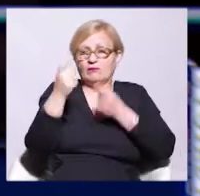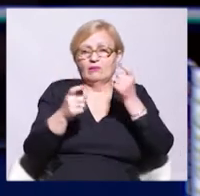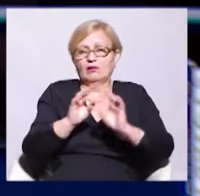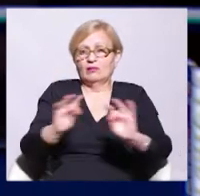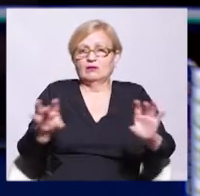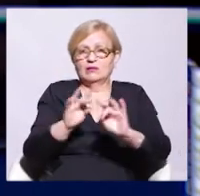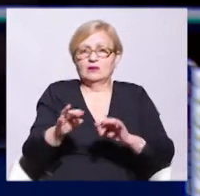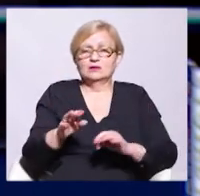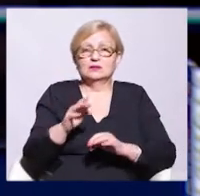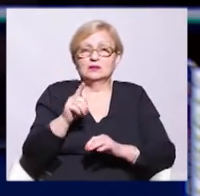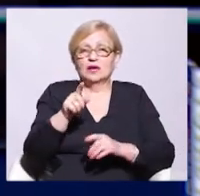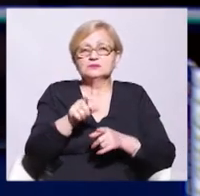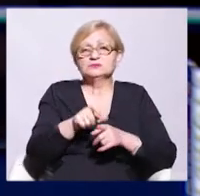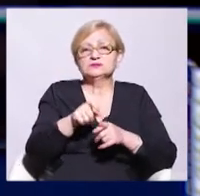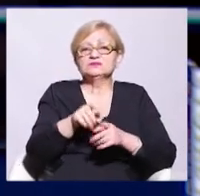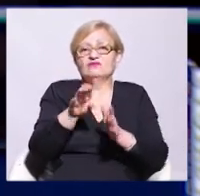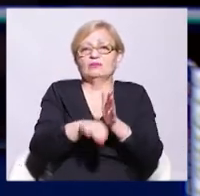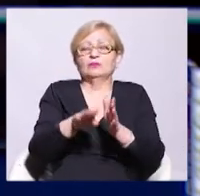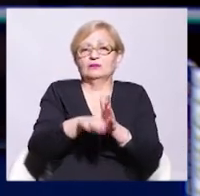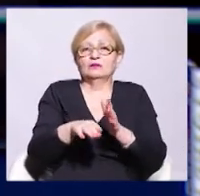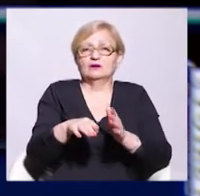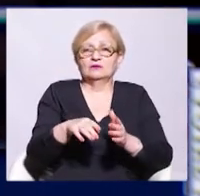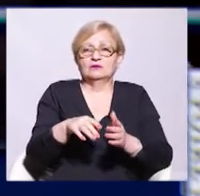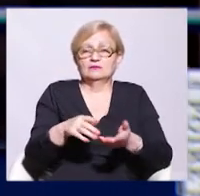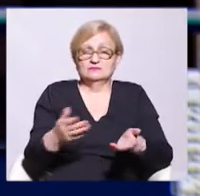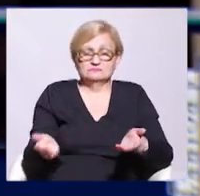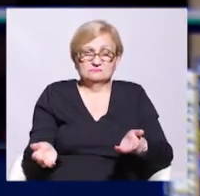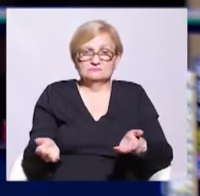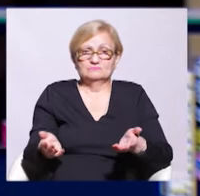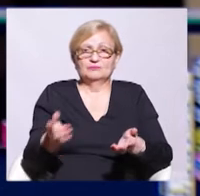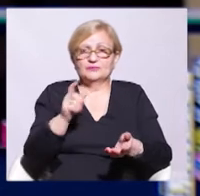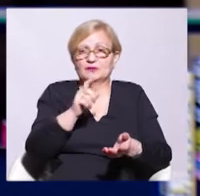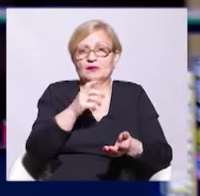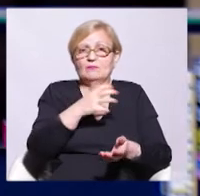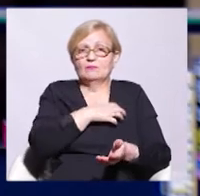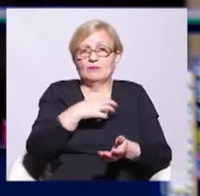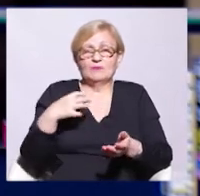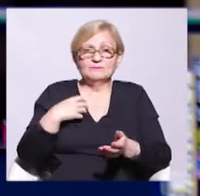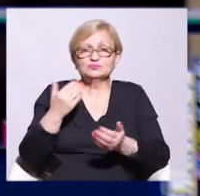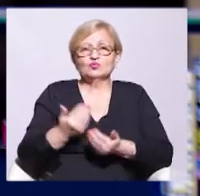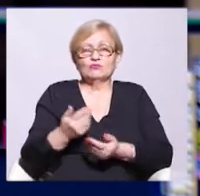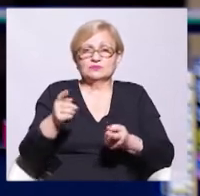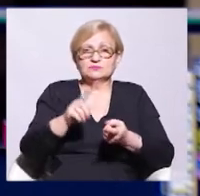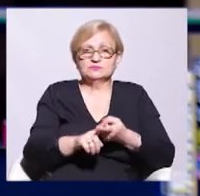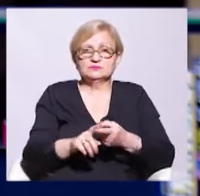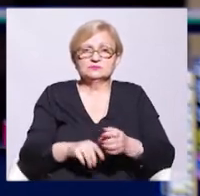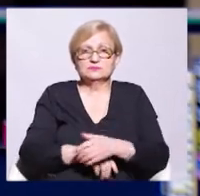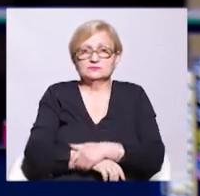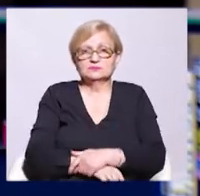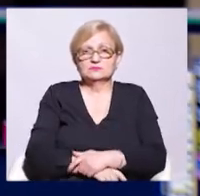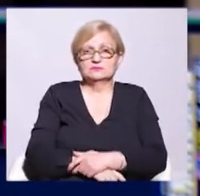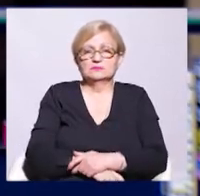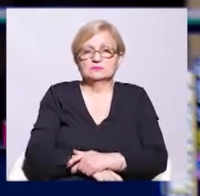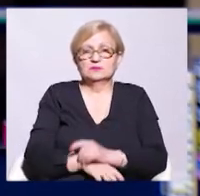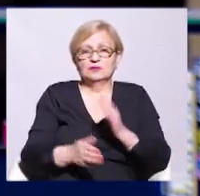გასაკვირი, რომ ეს მხოლოდ სიტყვები იყოს და არაფერი ჰქონდეს საერთო მეფის ცხოვრების წესთან.